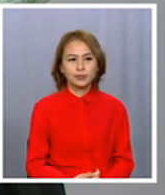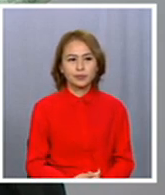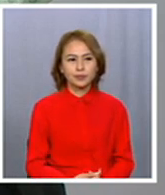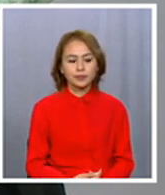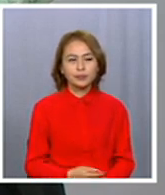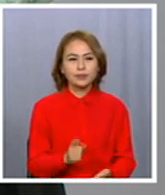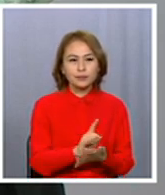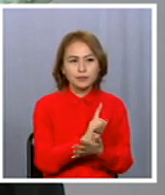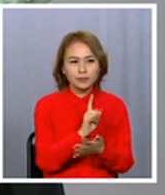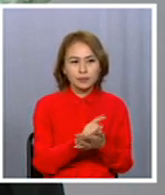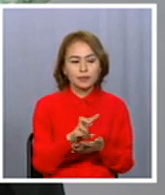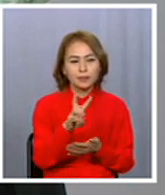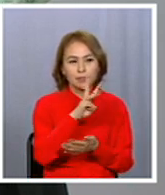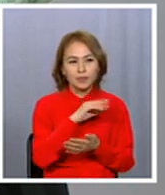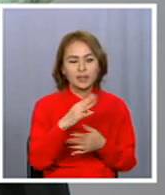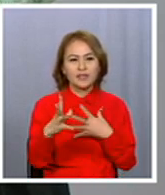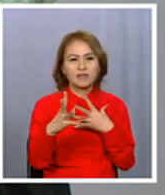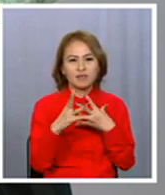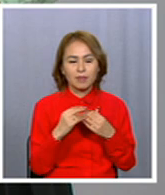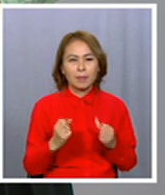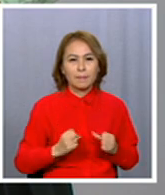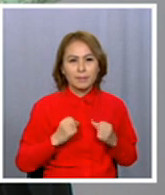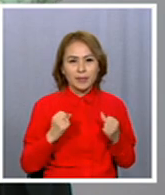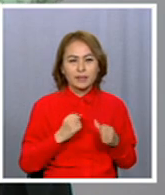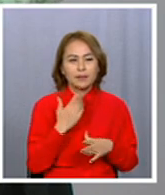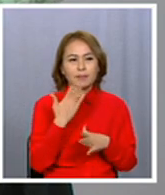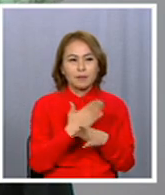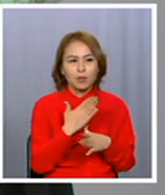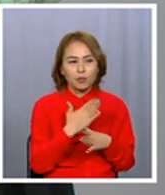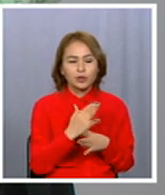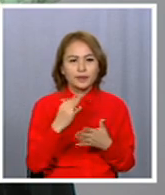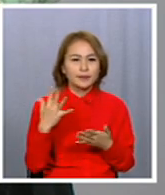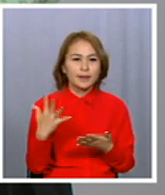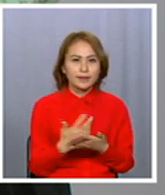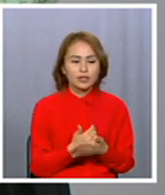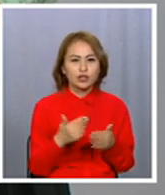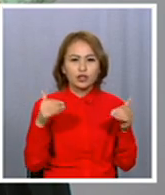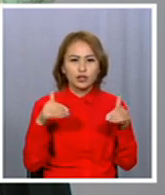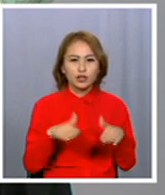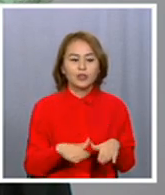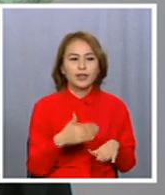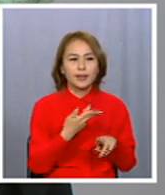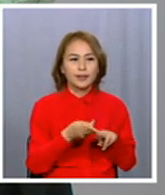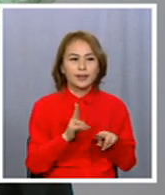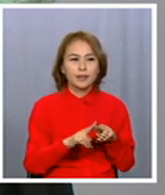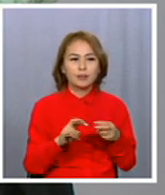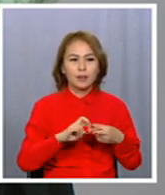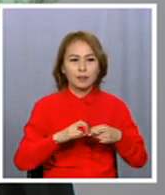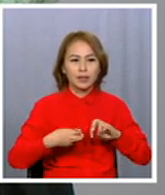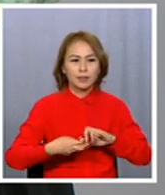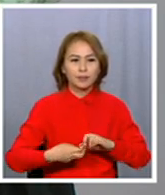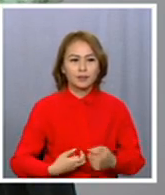Конечно же, мы с вами постараемся помочь и найти решение этих проблем.